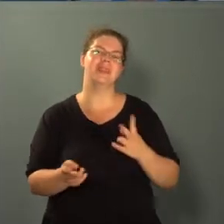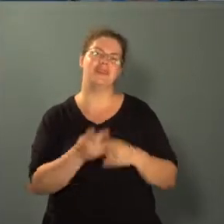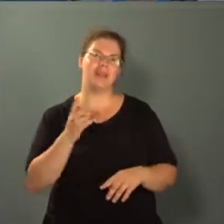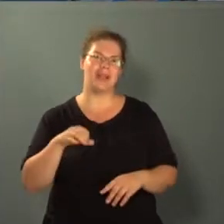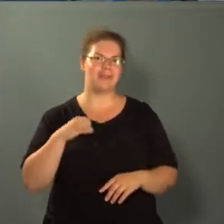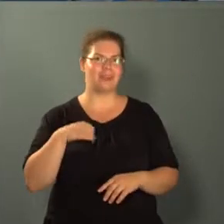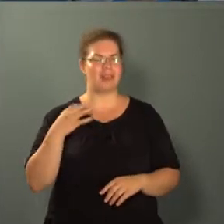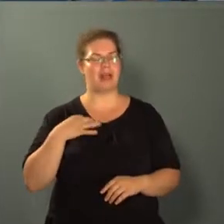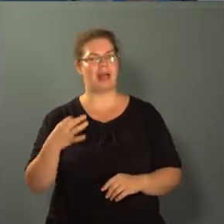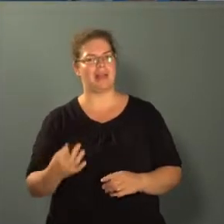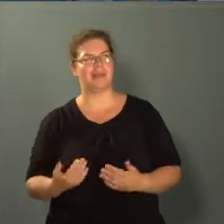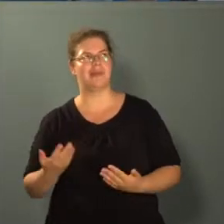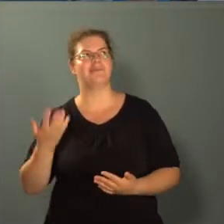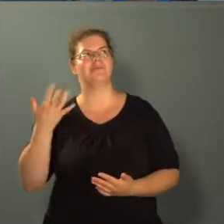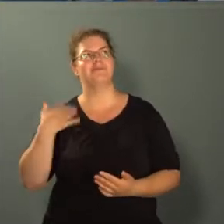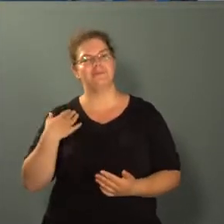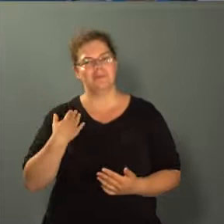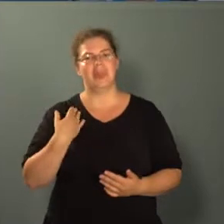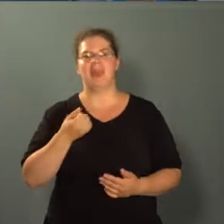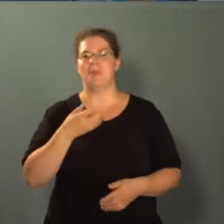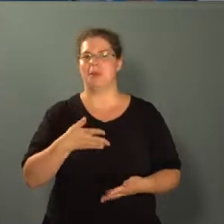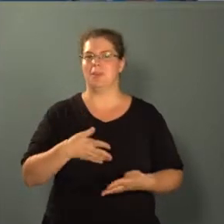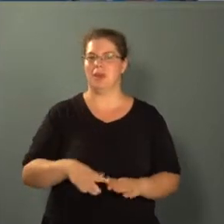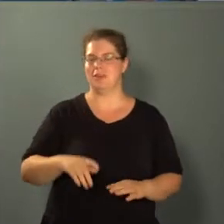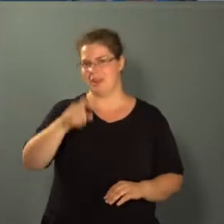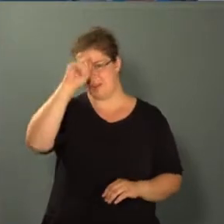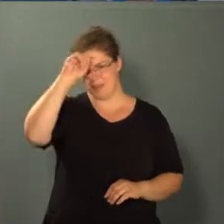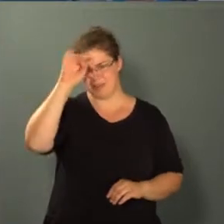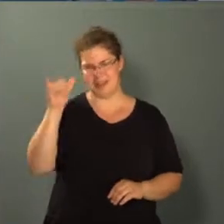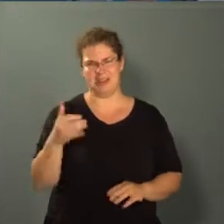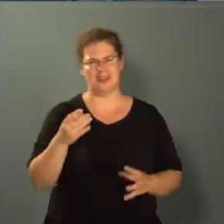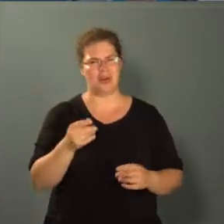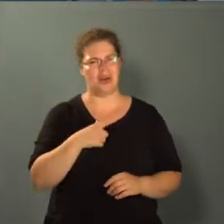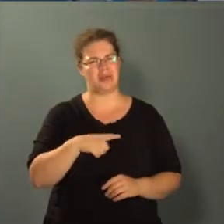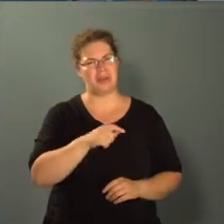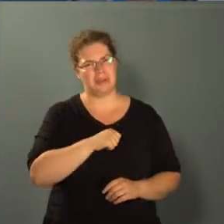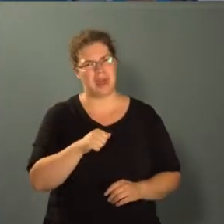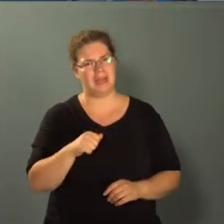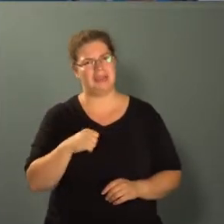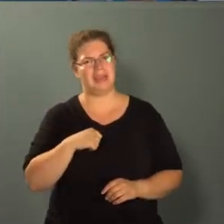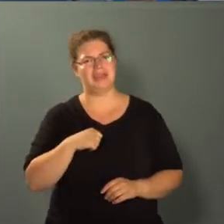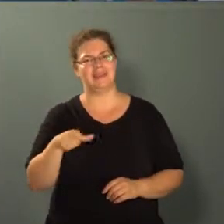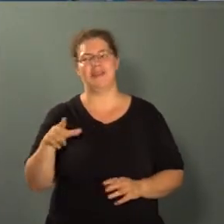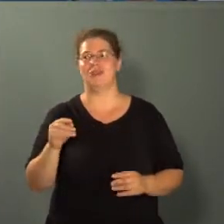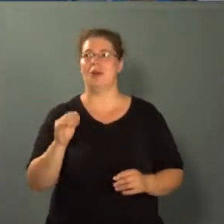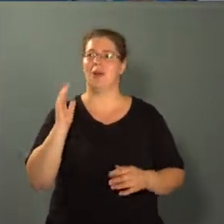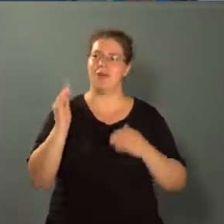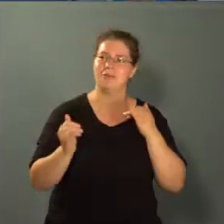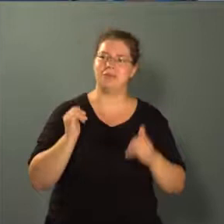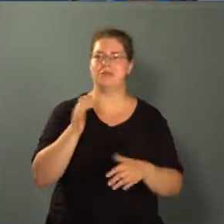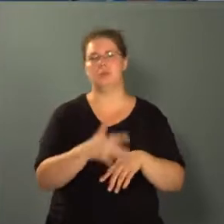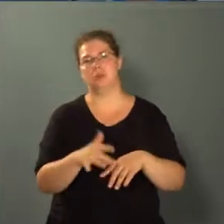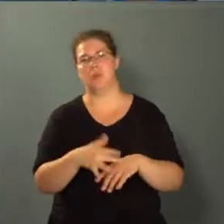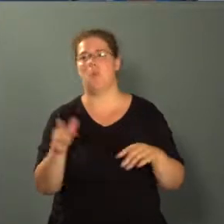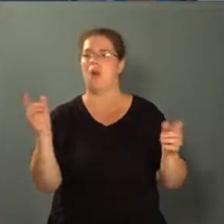főleg fiatal asszonyként, ugye amikor megszületett a fiunk, és sokat voltam egyedül, ő nagyon sokat ment,